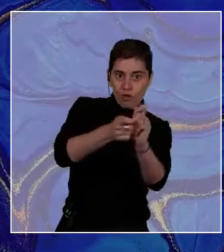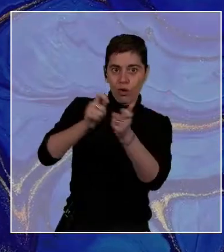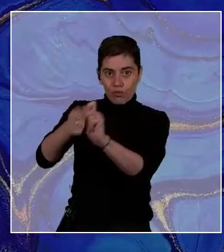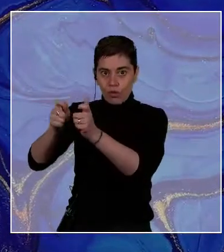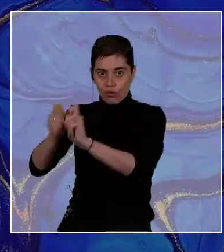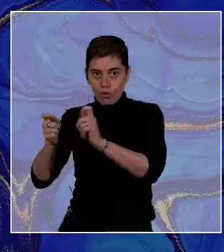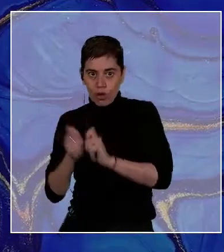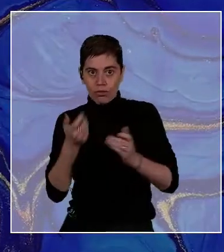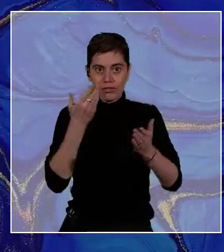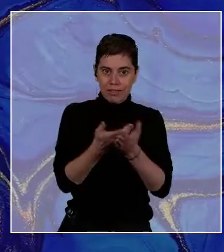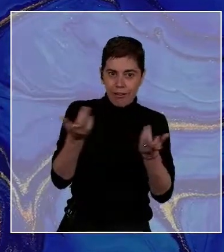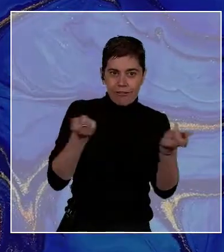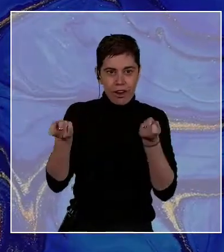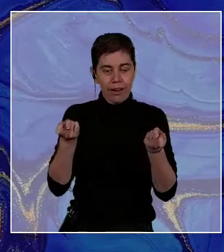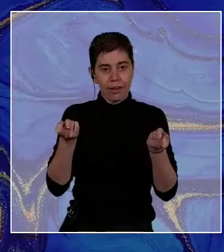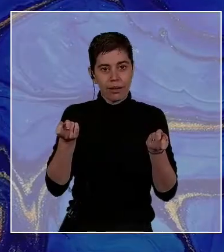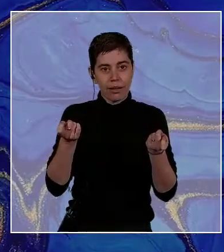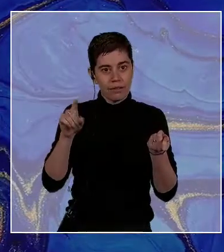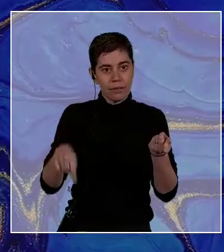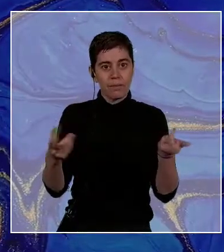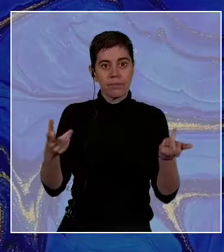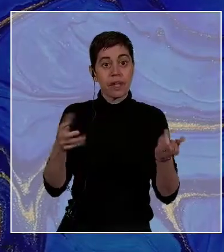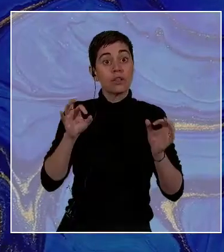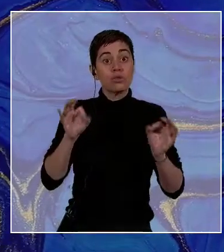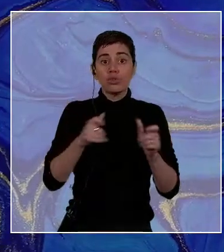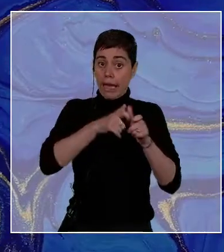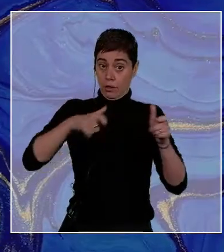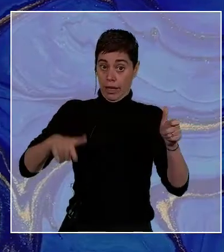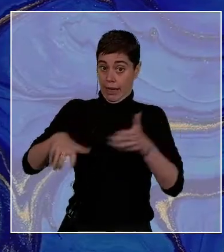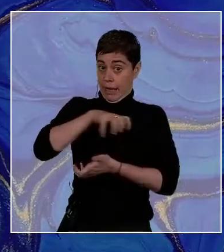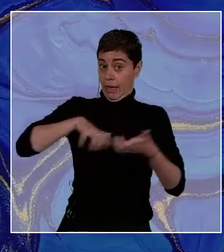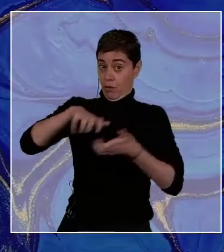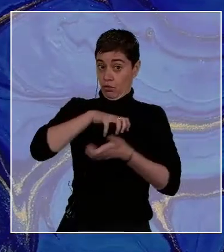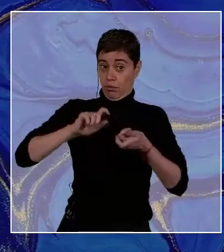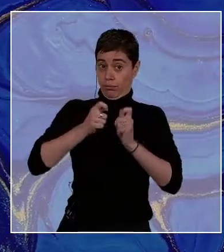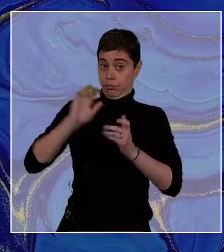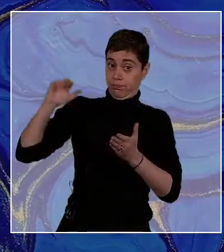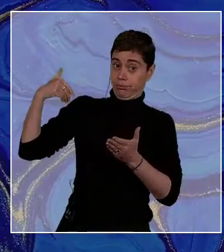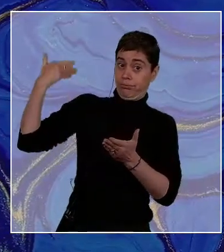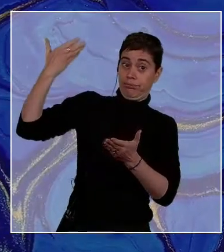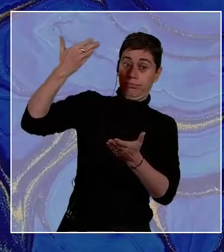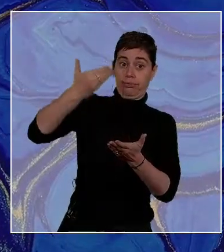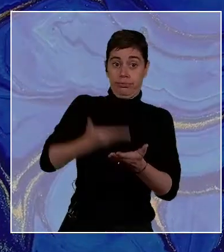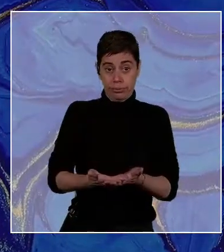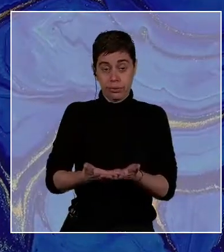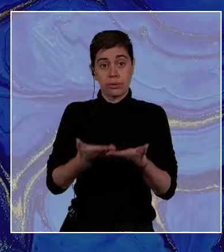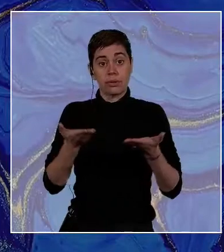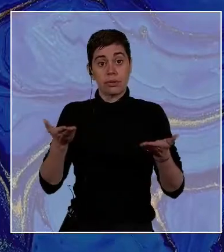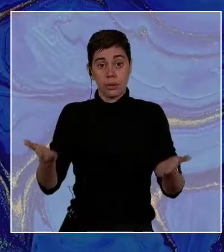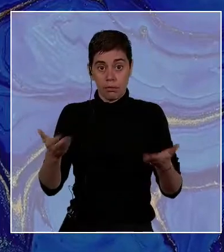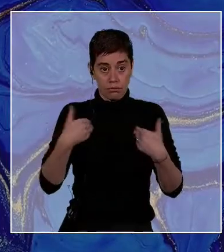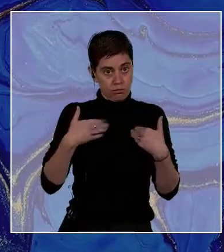gérer le changement. Il y a eu, depuis la révolution industrielle de Manchester, la